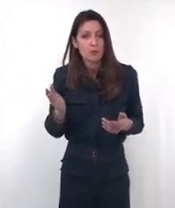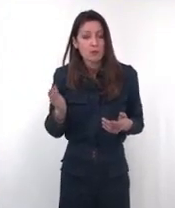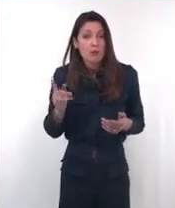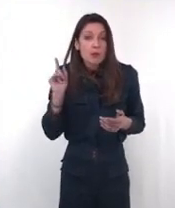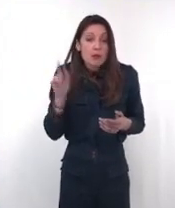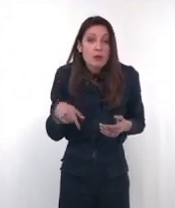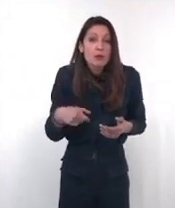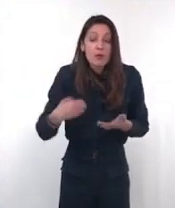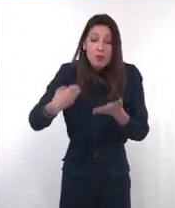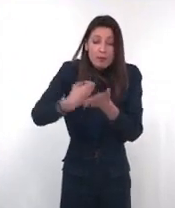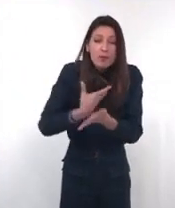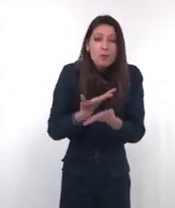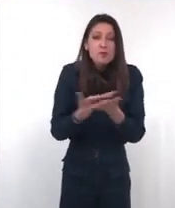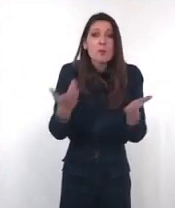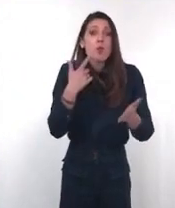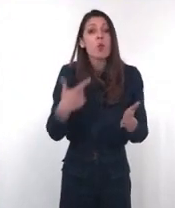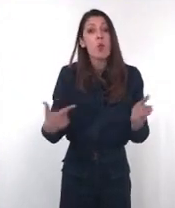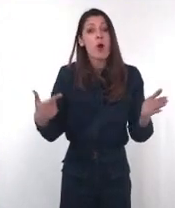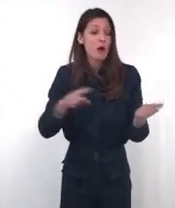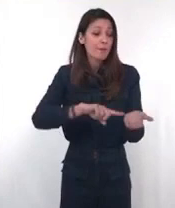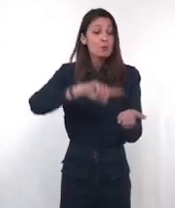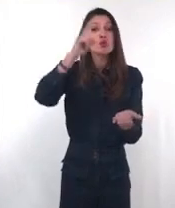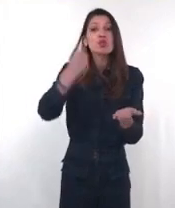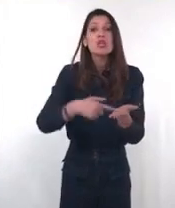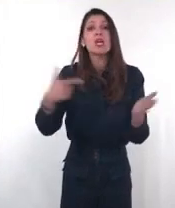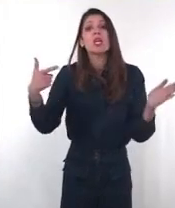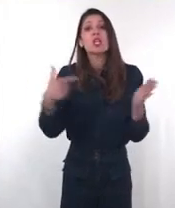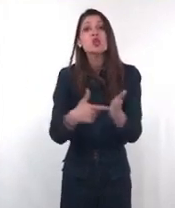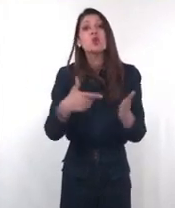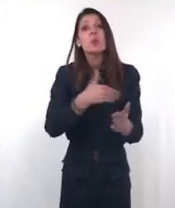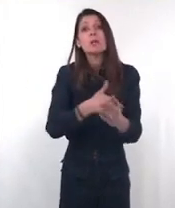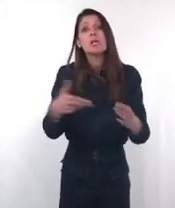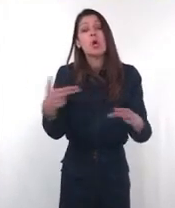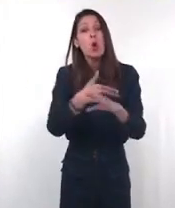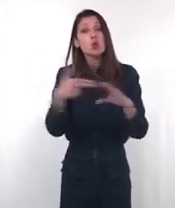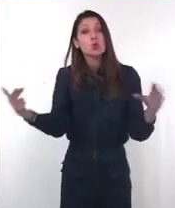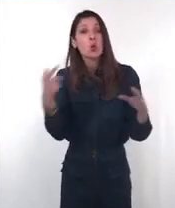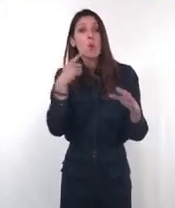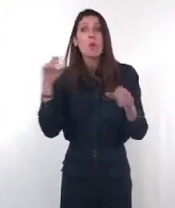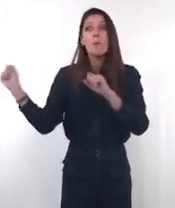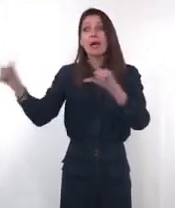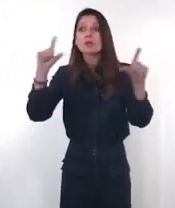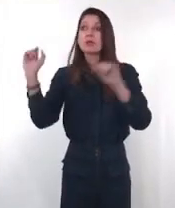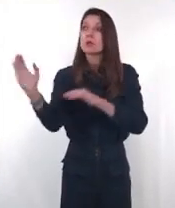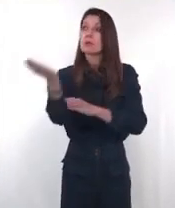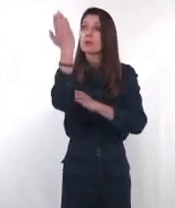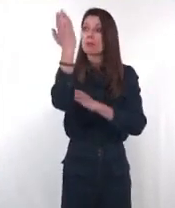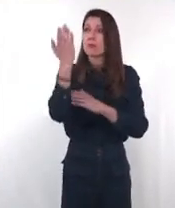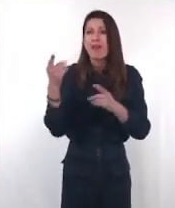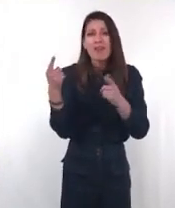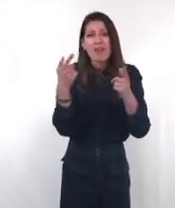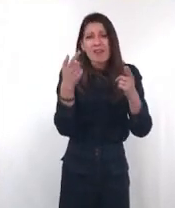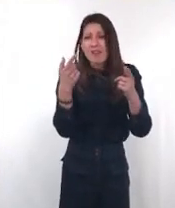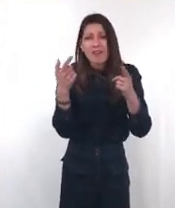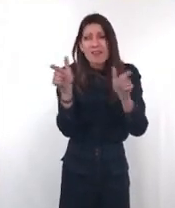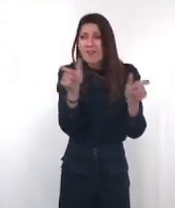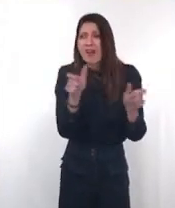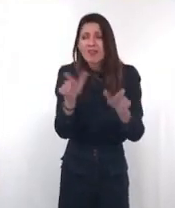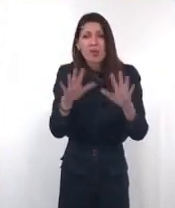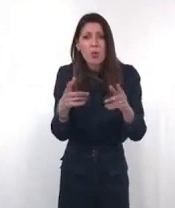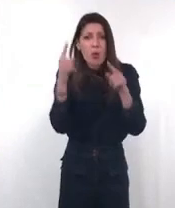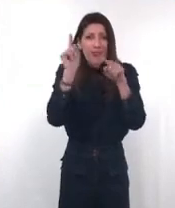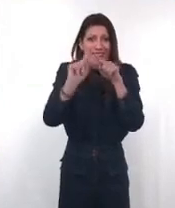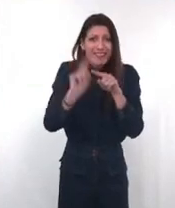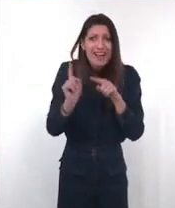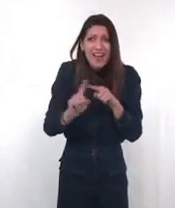simplement. 42 millions d'euros sur les diapositives qui nous ont été présentées. Comment je le vérifie? On n'a pas le détail. On n'a pas le détail.